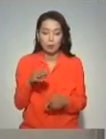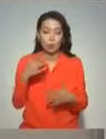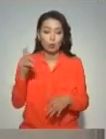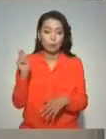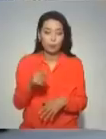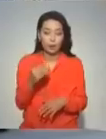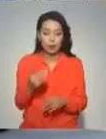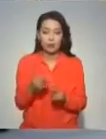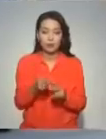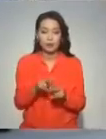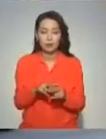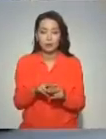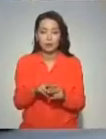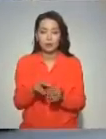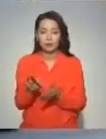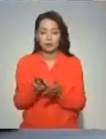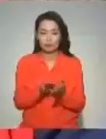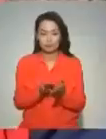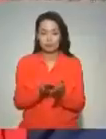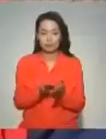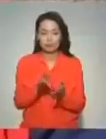риска столкновений полицию перевели на усиленный режим.